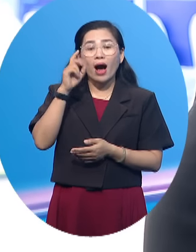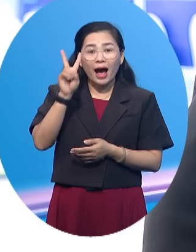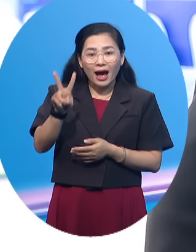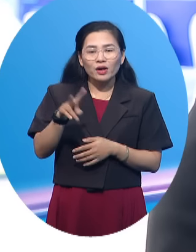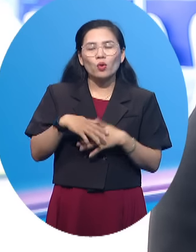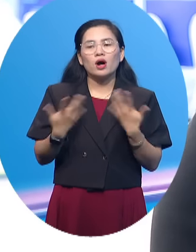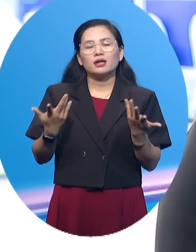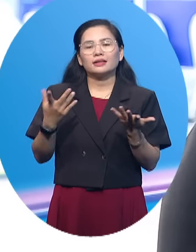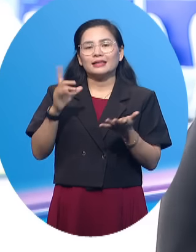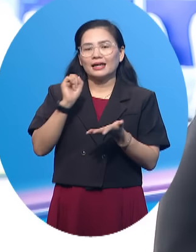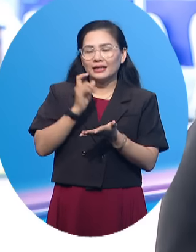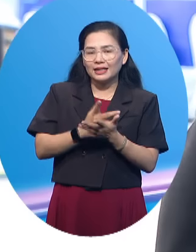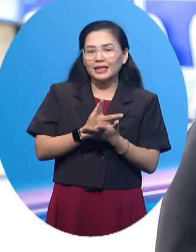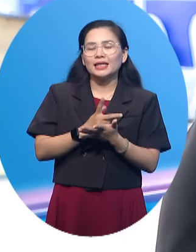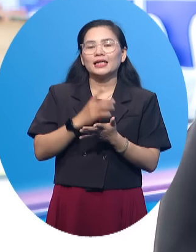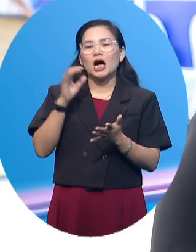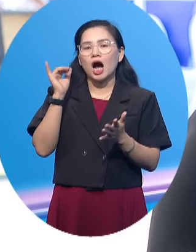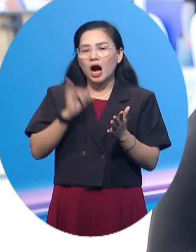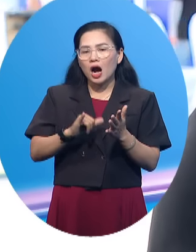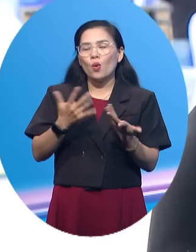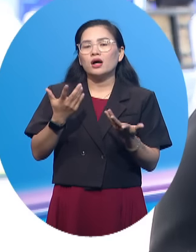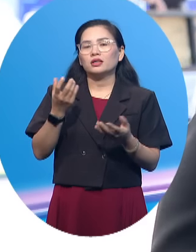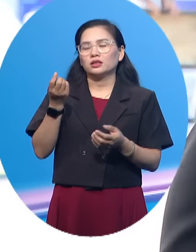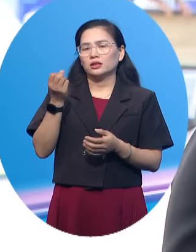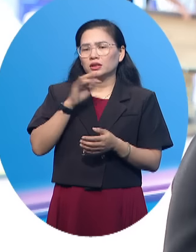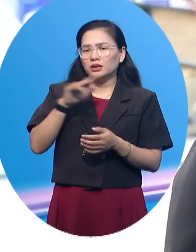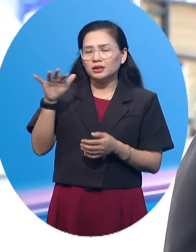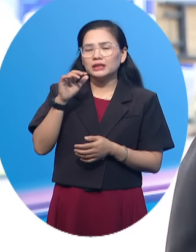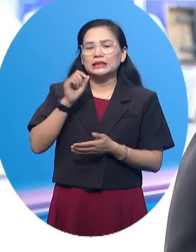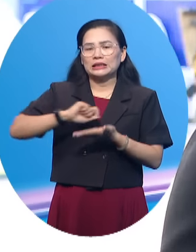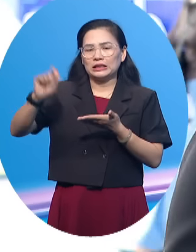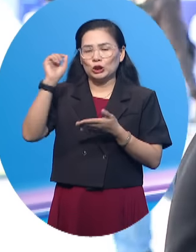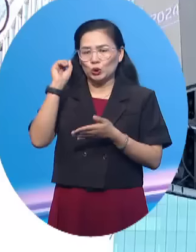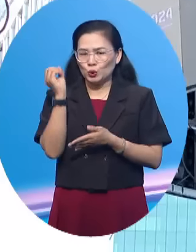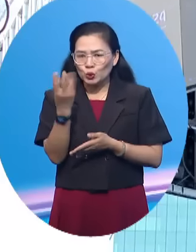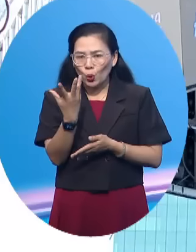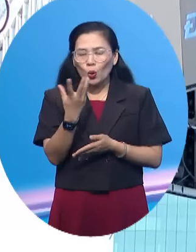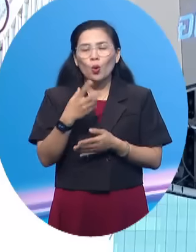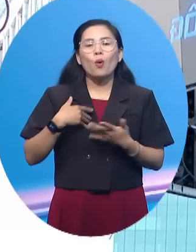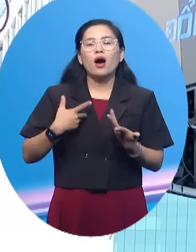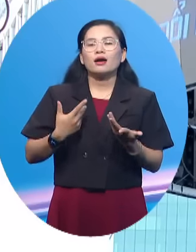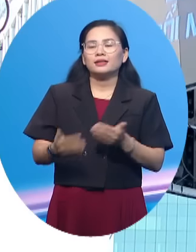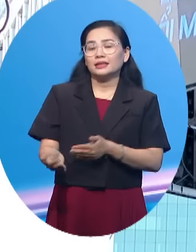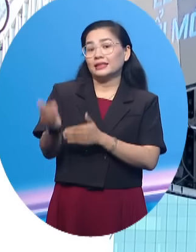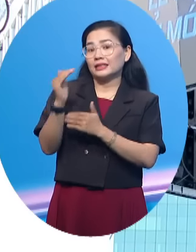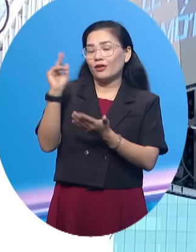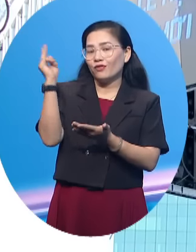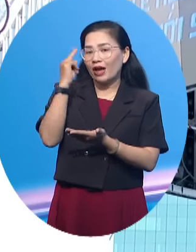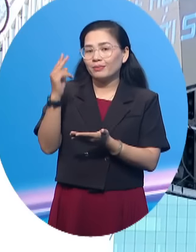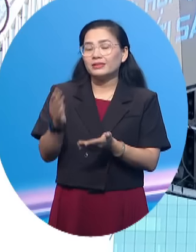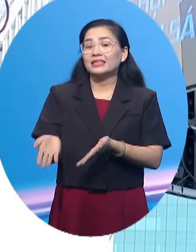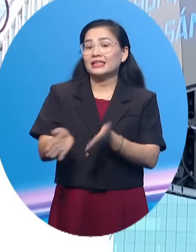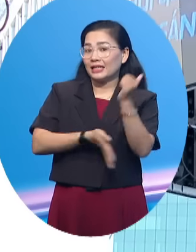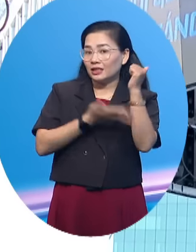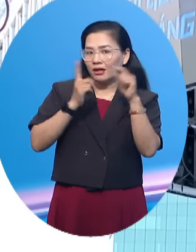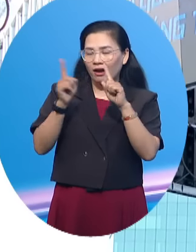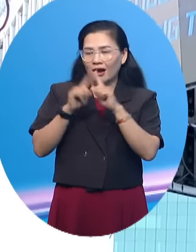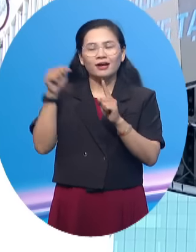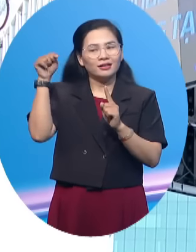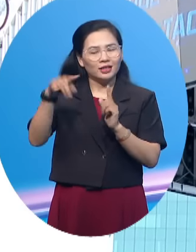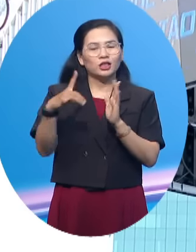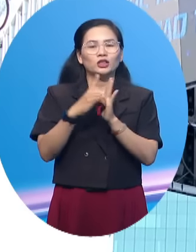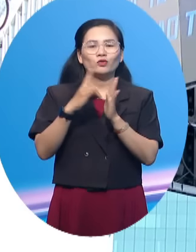ký cư trú, đăng ký xe, đăng ký chữ ký số, hướng dẫn thủ tục để mà cấp phép xây dựng cho người dân trực tiếp tại lễ hội. Chúng tôi